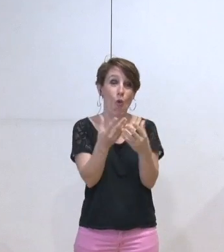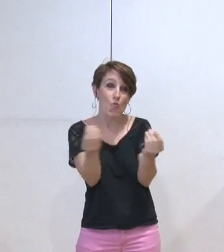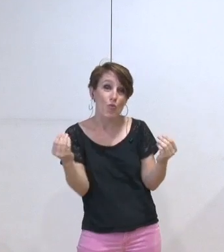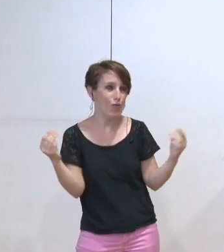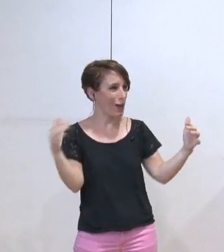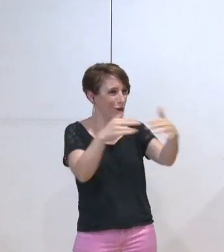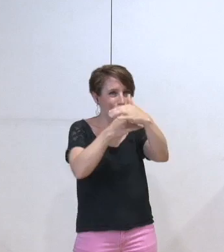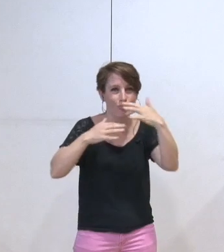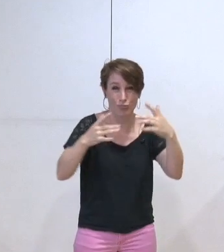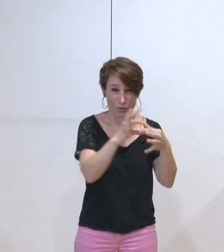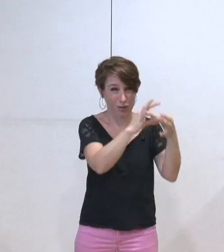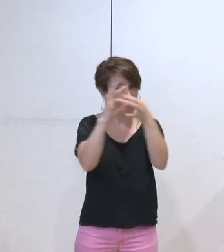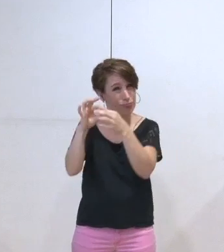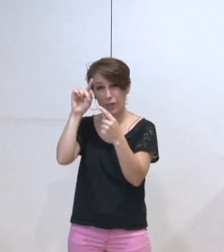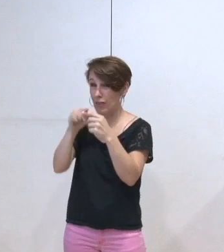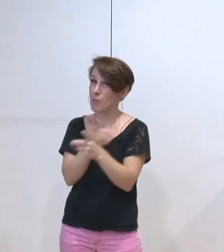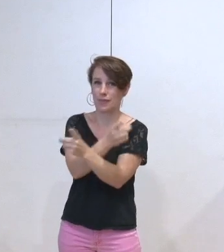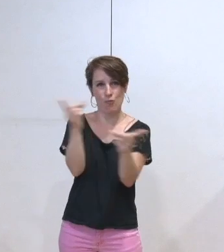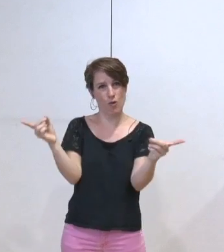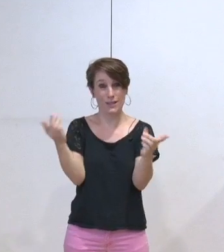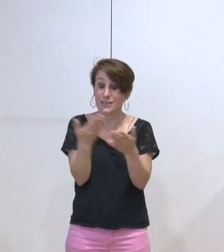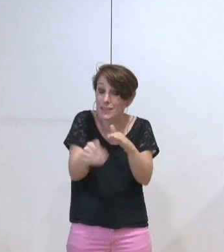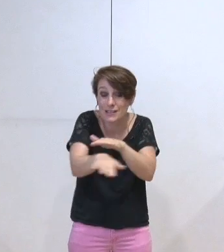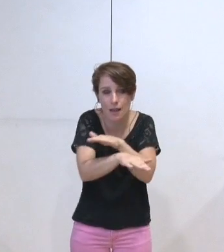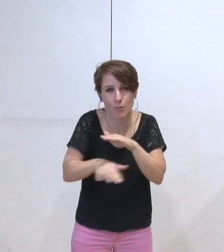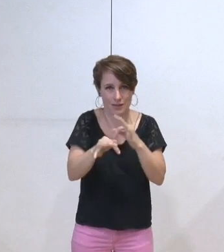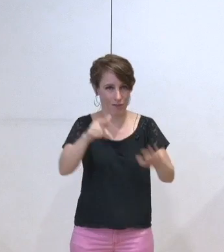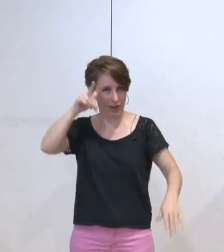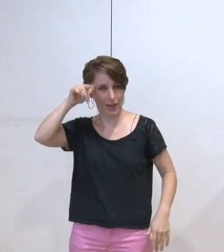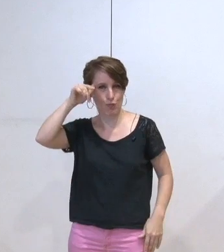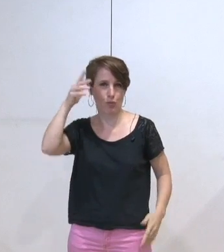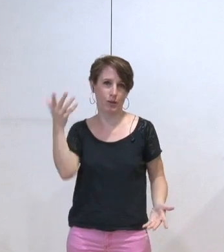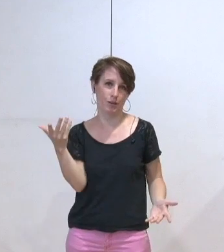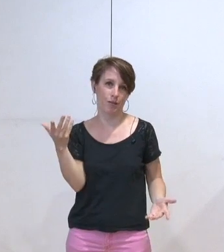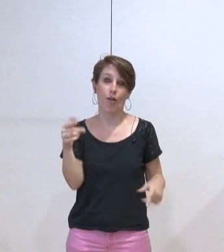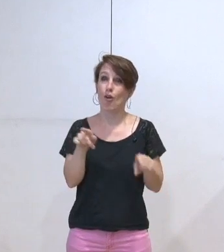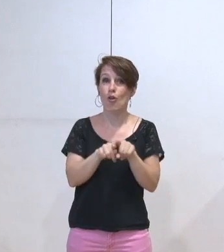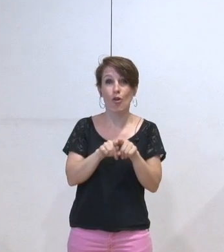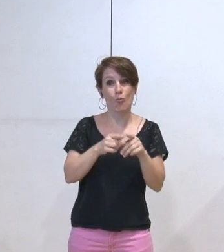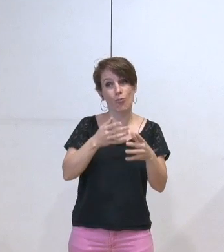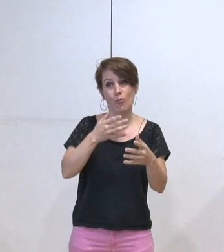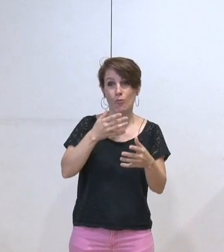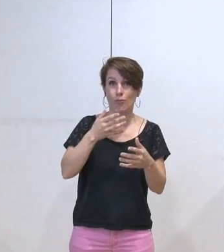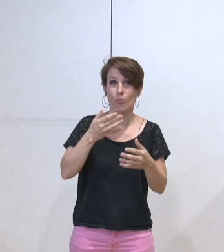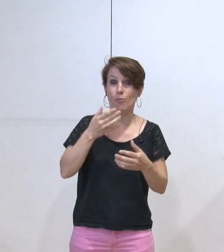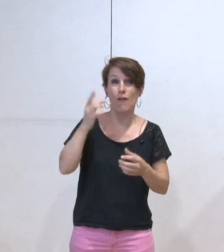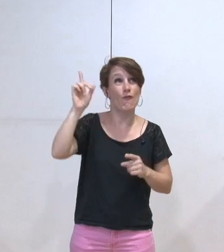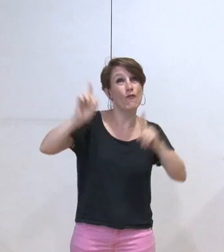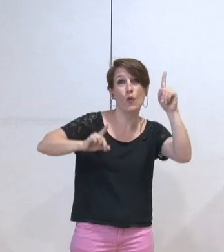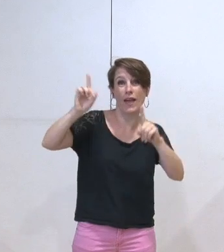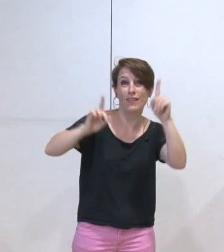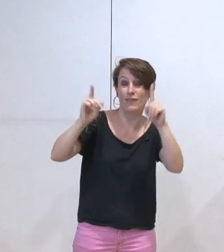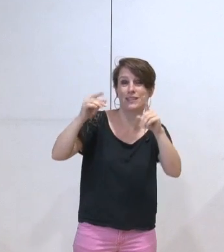démocratie ces rassemblements sont constitutifs de notre République comme le récit du feu d'artifice nous le